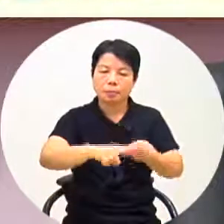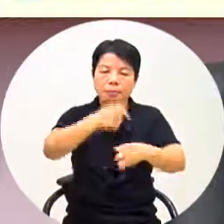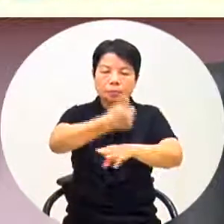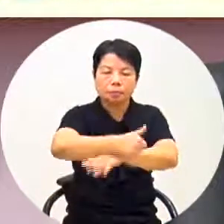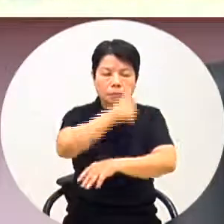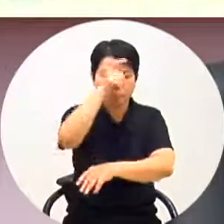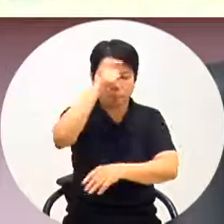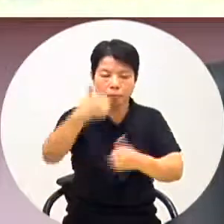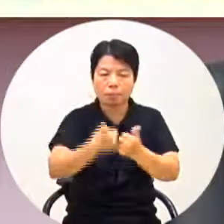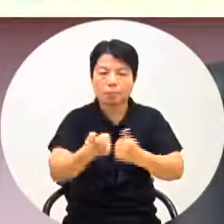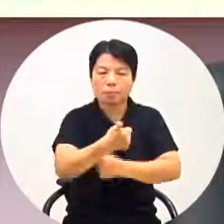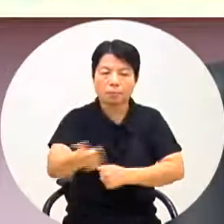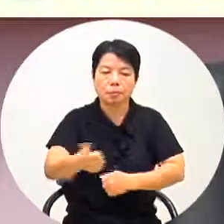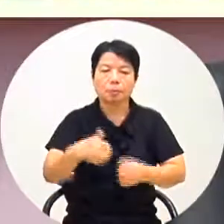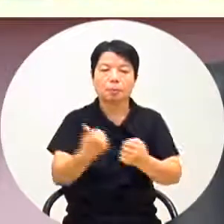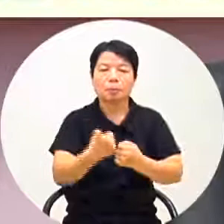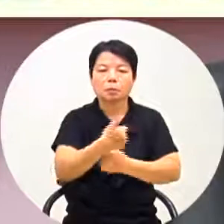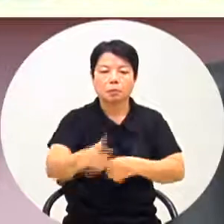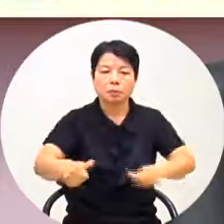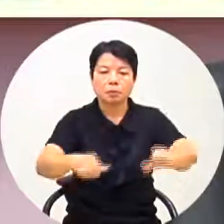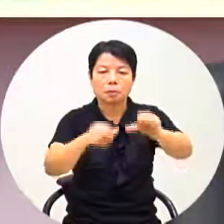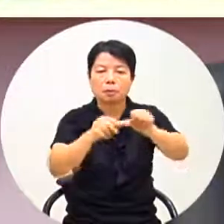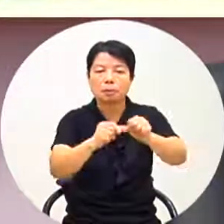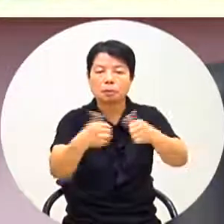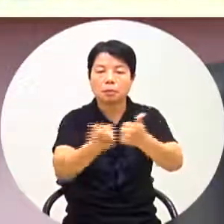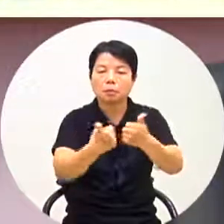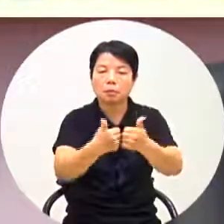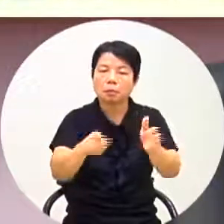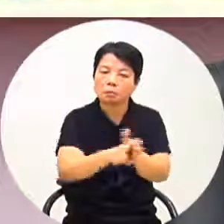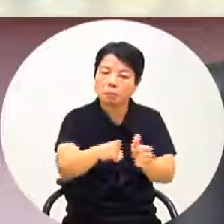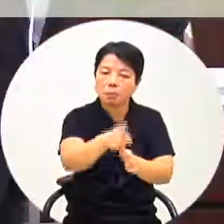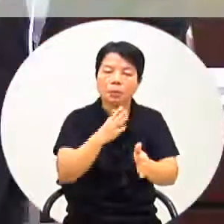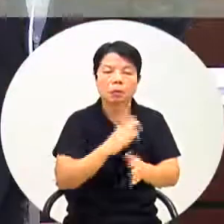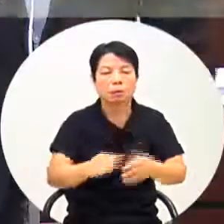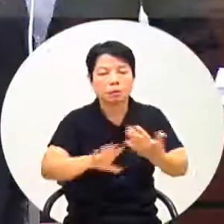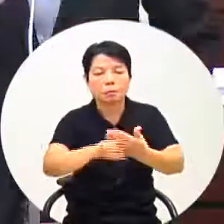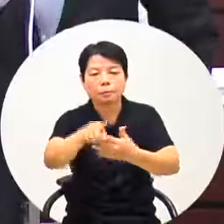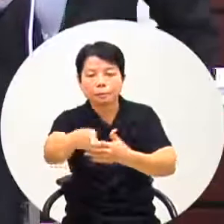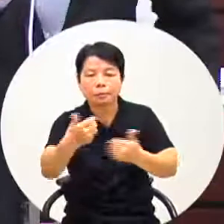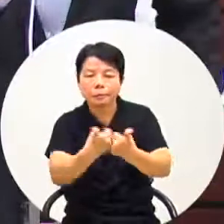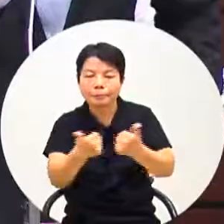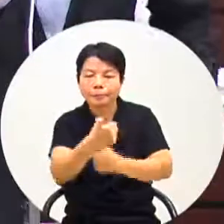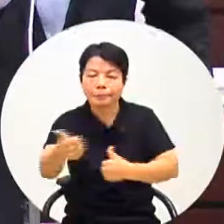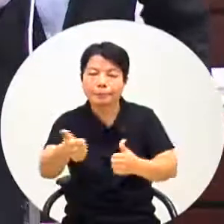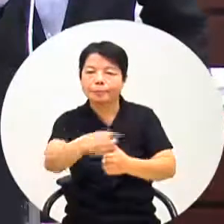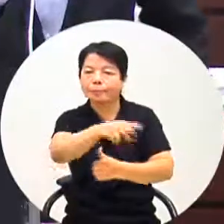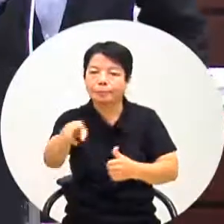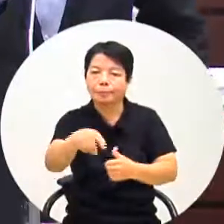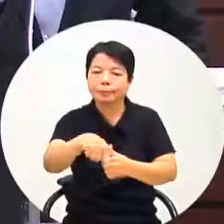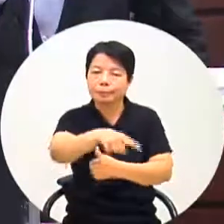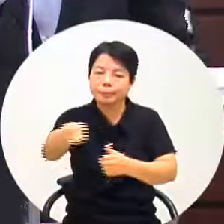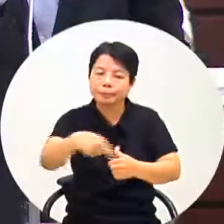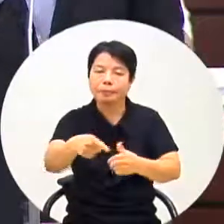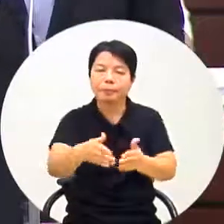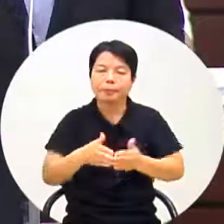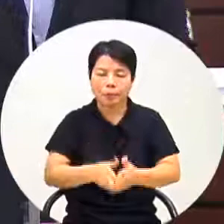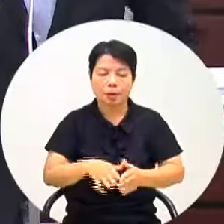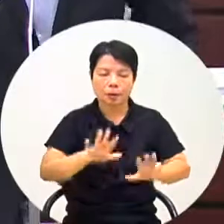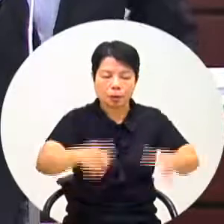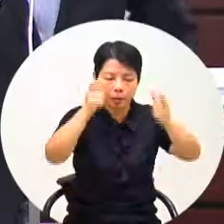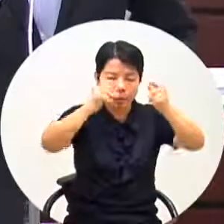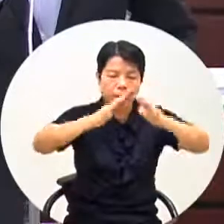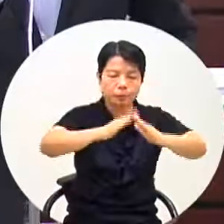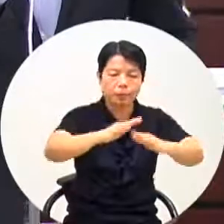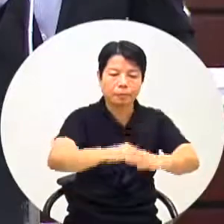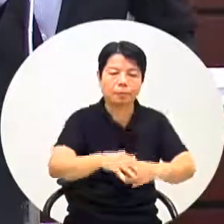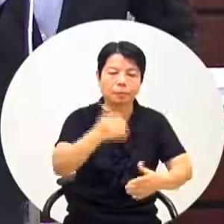想议员在上个会期有跟议会其他几位我们议会的先进都有针对所谓的本市的建蔽率这个部